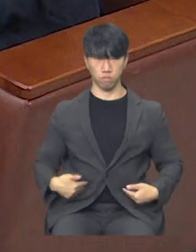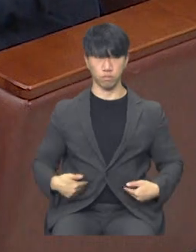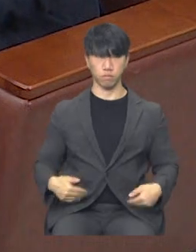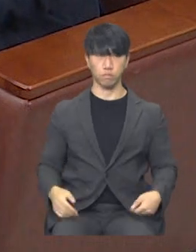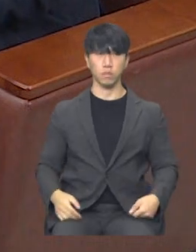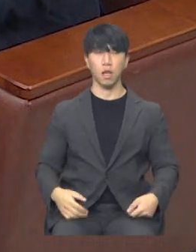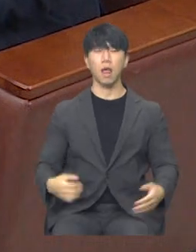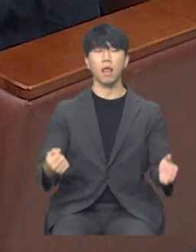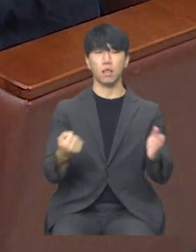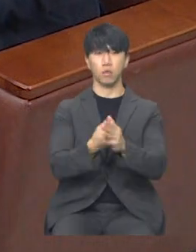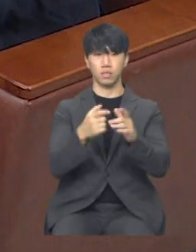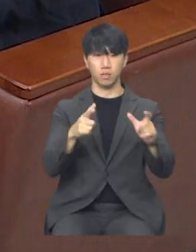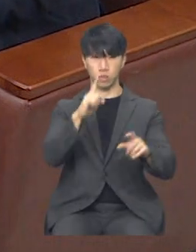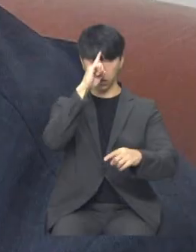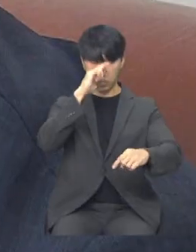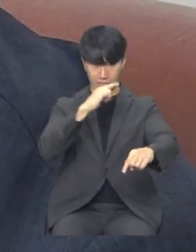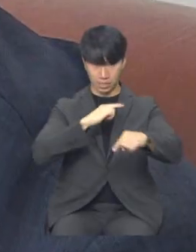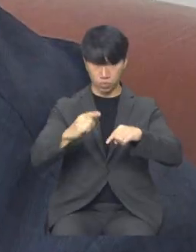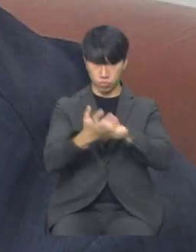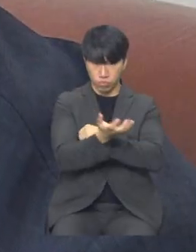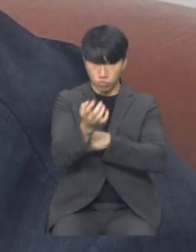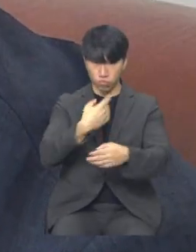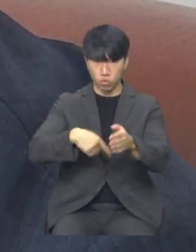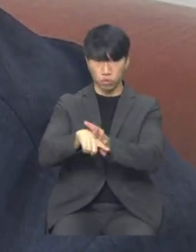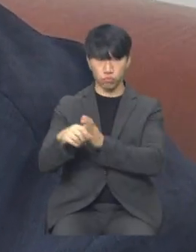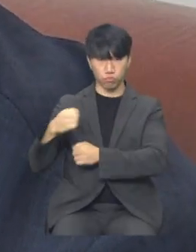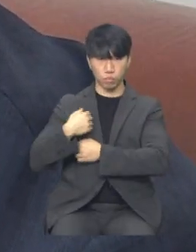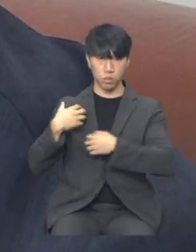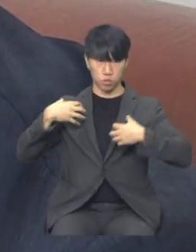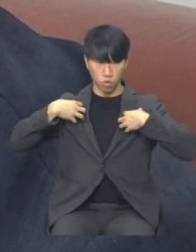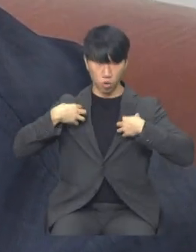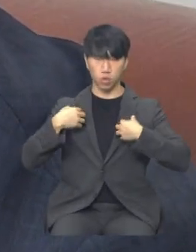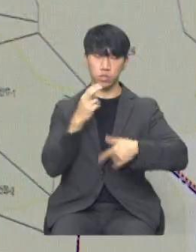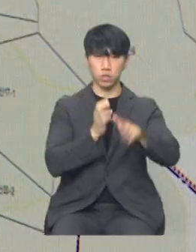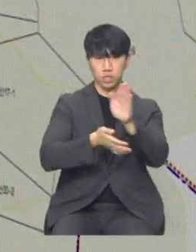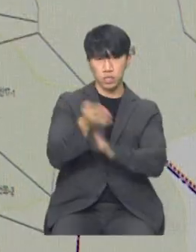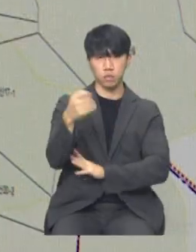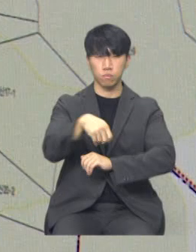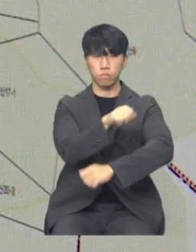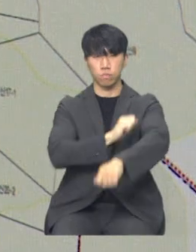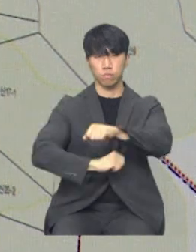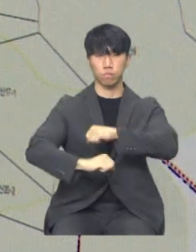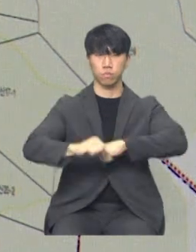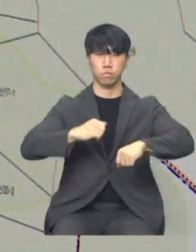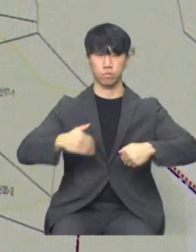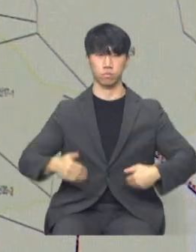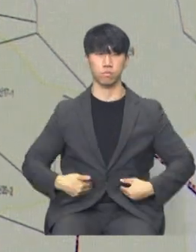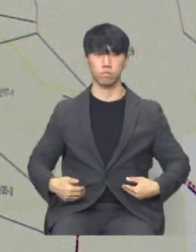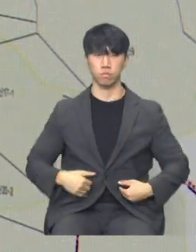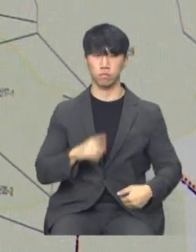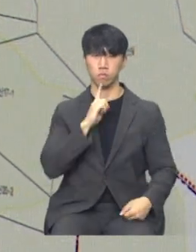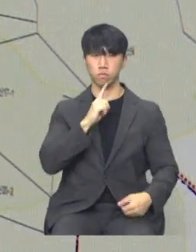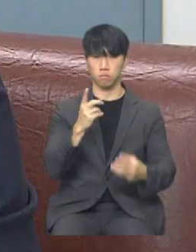지역 정치권에서는 부대 이전을 위해 국방부와 인천시가 보다 적극적으로 나서줘야 한다는 목소리가 나오고 있습니다.